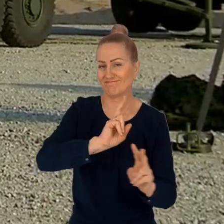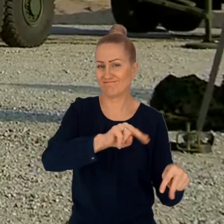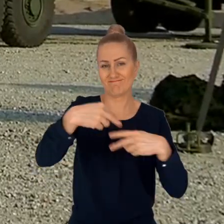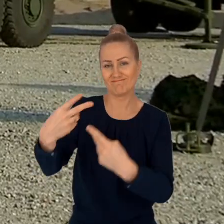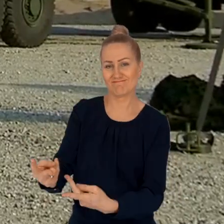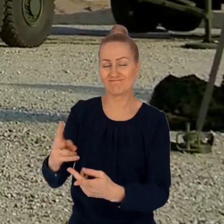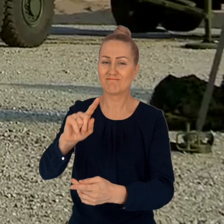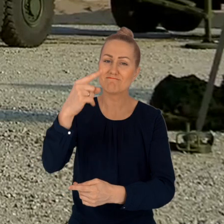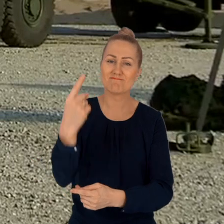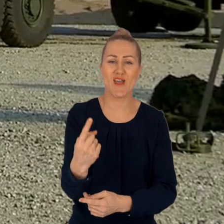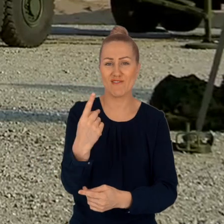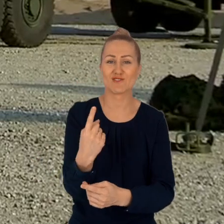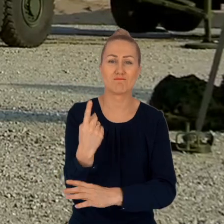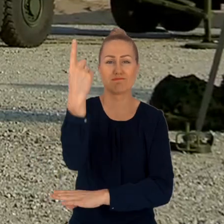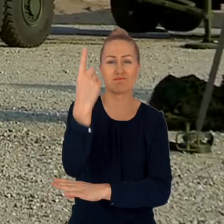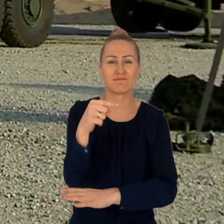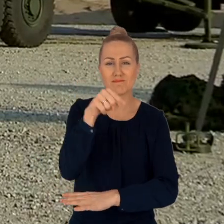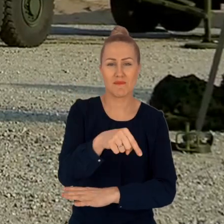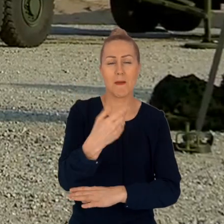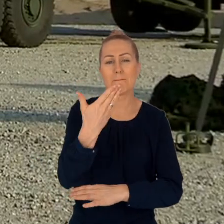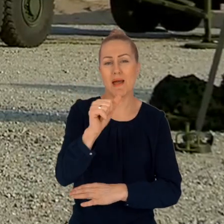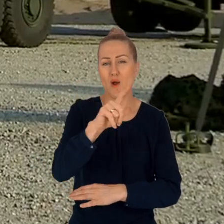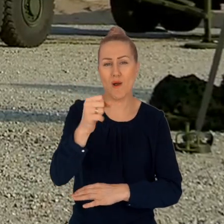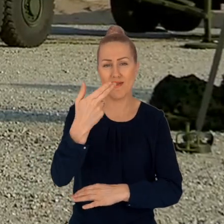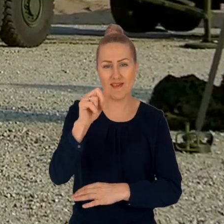pierwszy element systemu, tak zwana mała Narew,